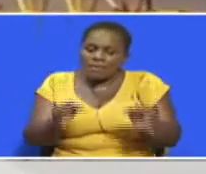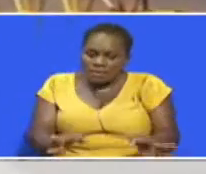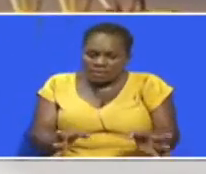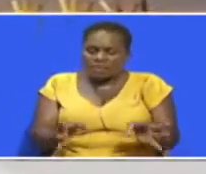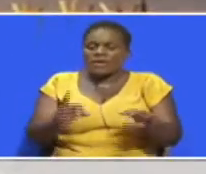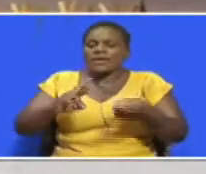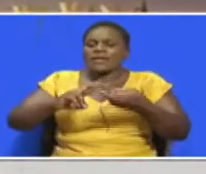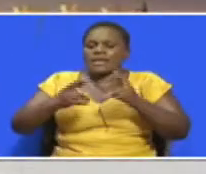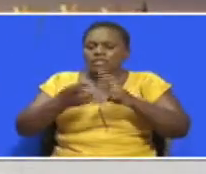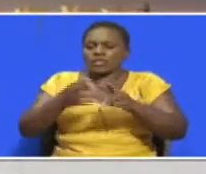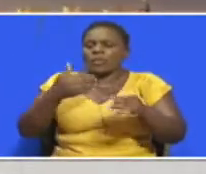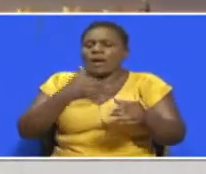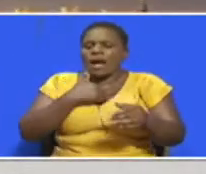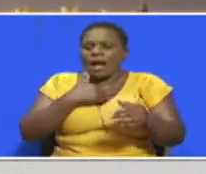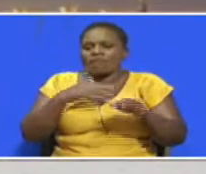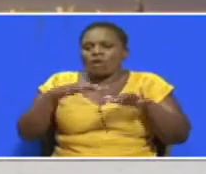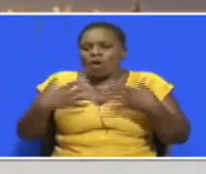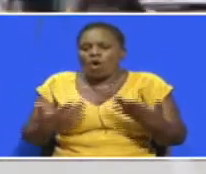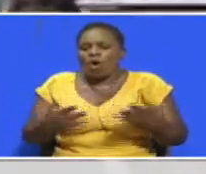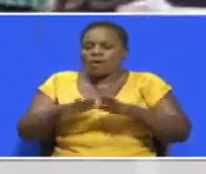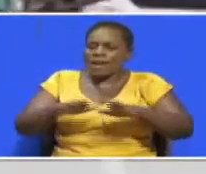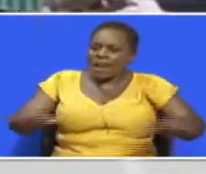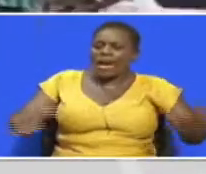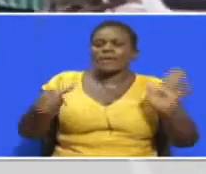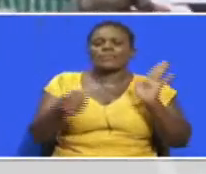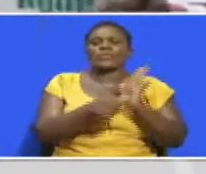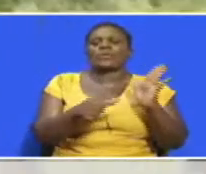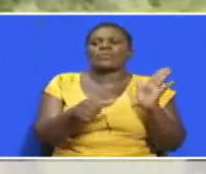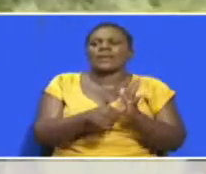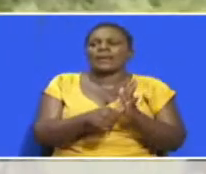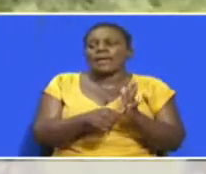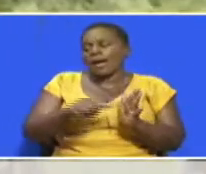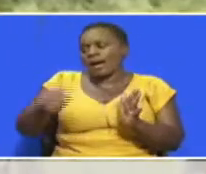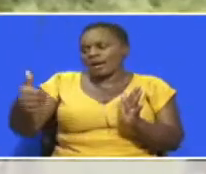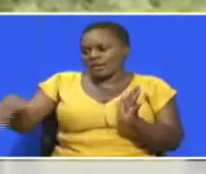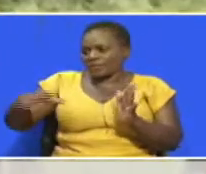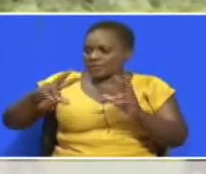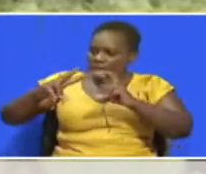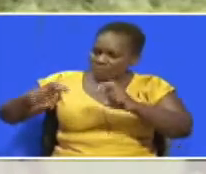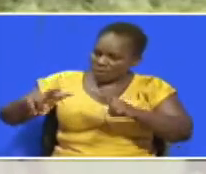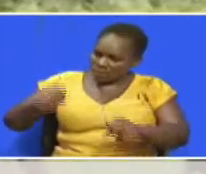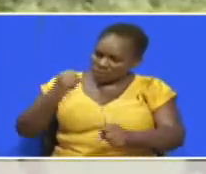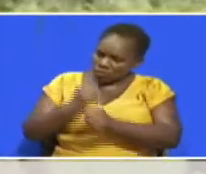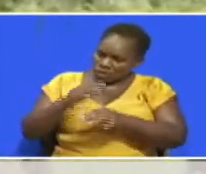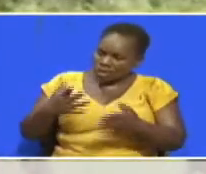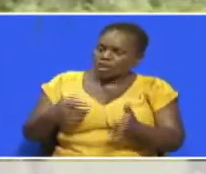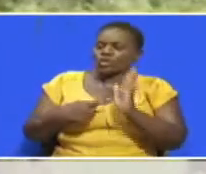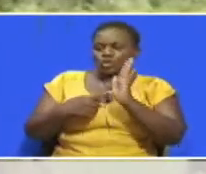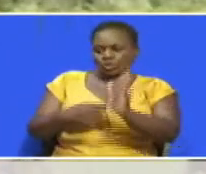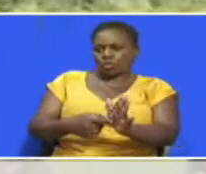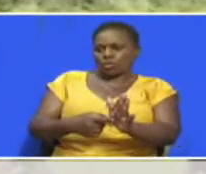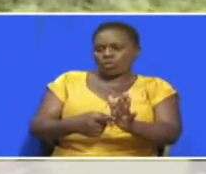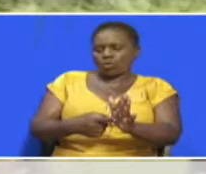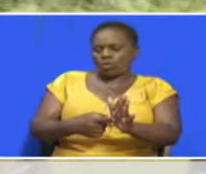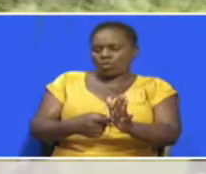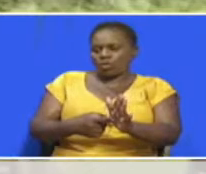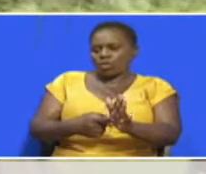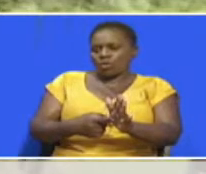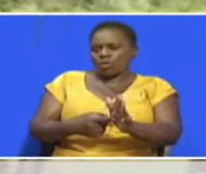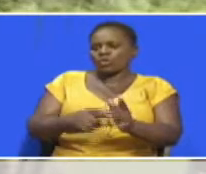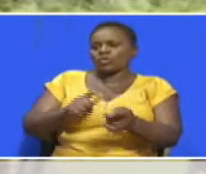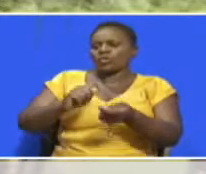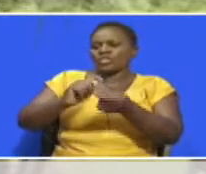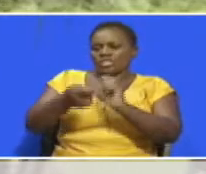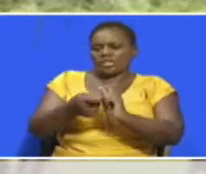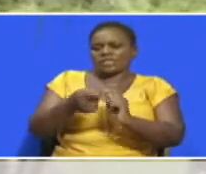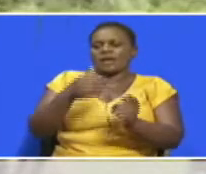kuna uhusiano na ugaidi au swala la ardhi. Hapa pengine ule uchunguzi ambao utafanyika ndio utaweza kutuonyesha kama iko linkages ya